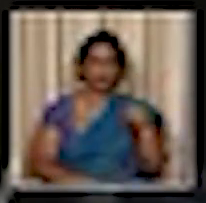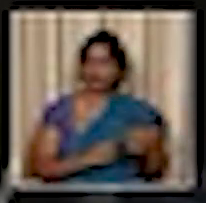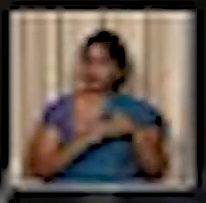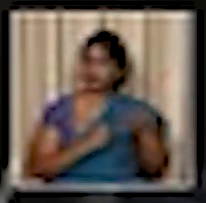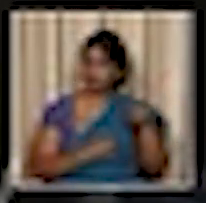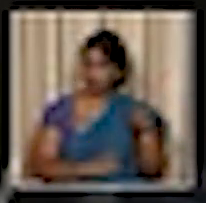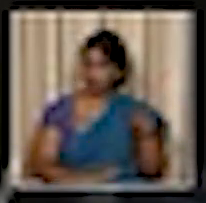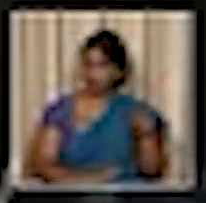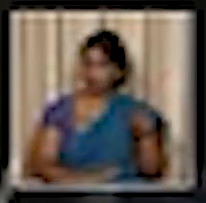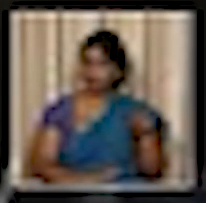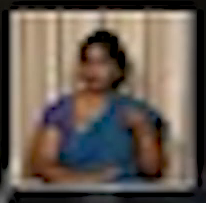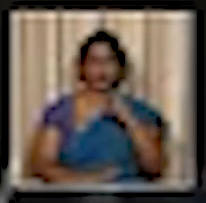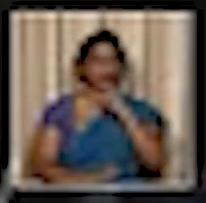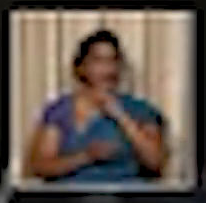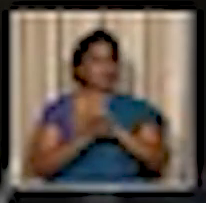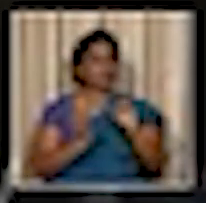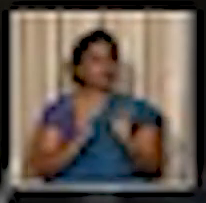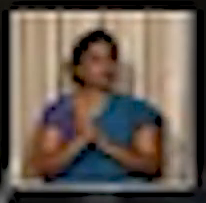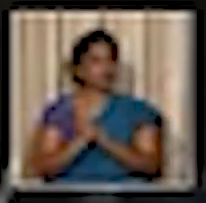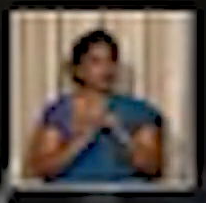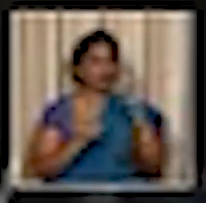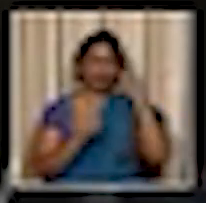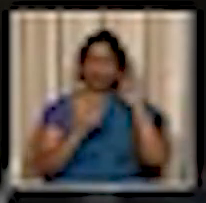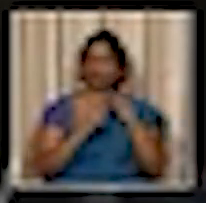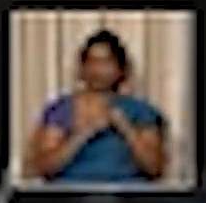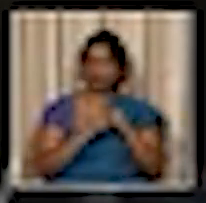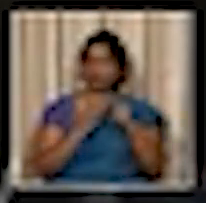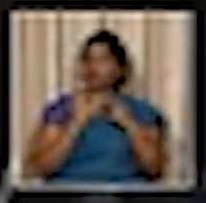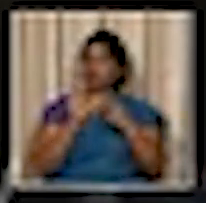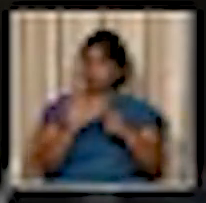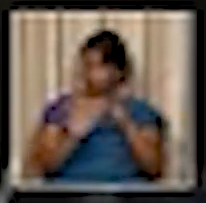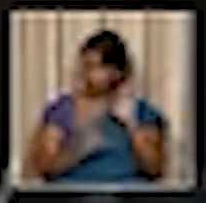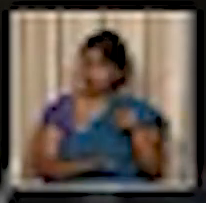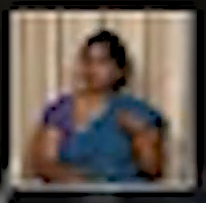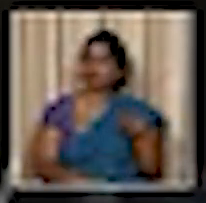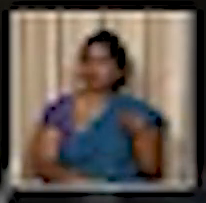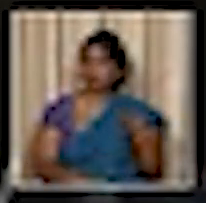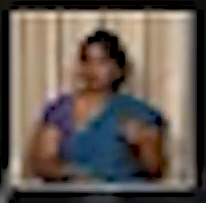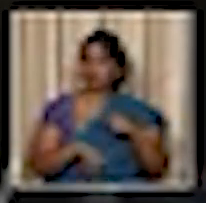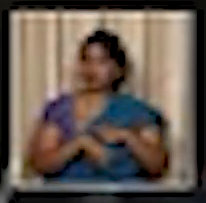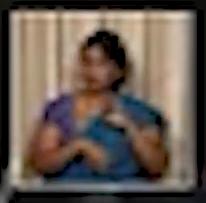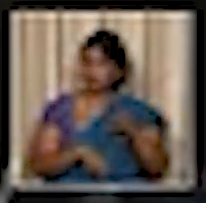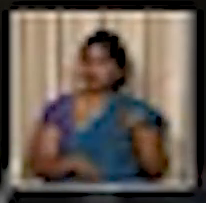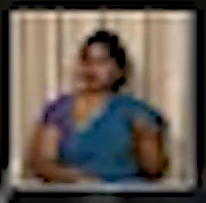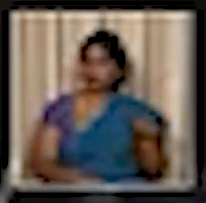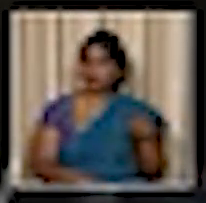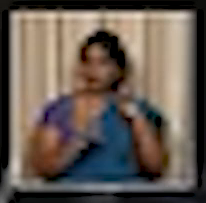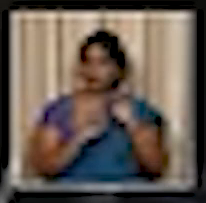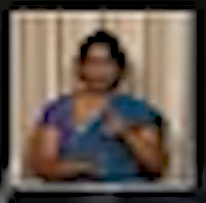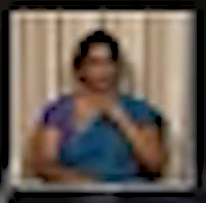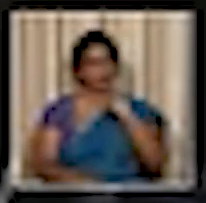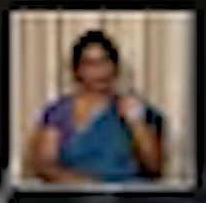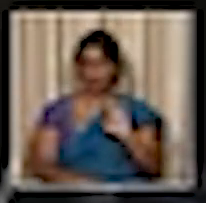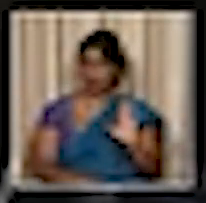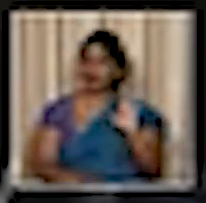විටත් අධිකරණ සේවා කොමිසම ඒ පිළිබඳව ප්‍රතිචාර දක්වලා තිබෙන නිසා මේ මොහොතේ මම එවැනි ඉල්ලීමක් කරන්නේ